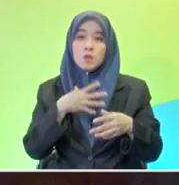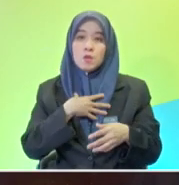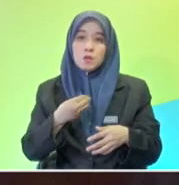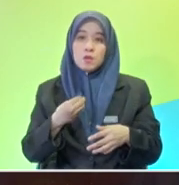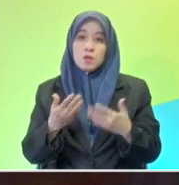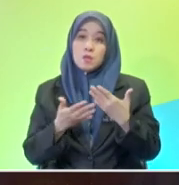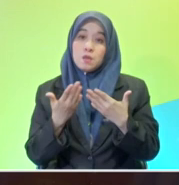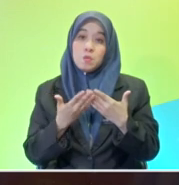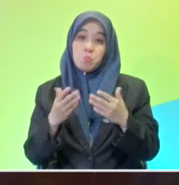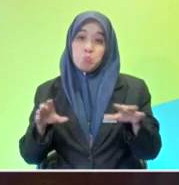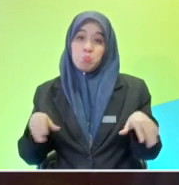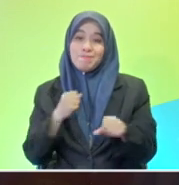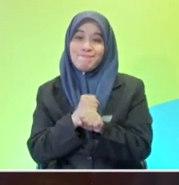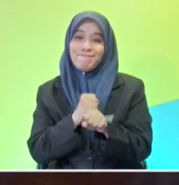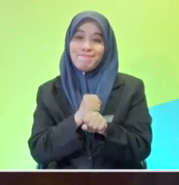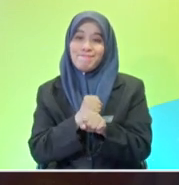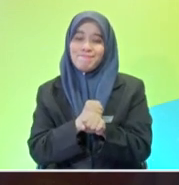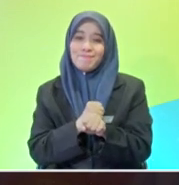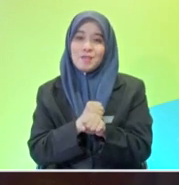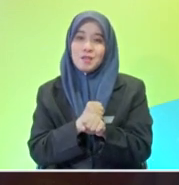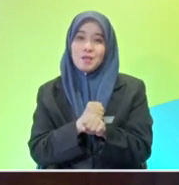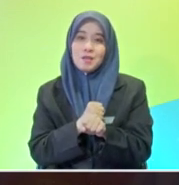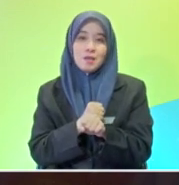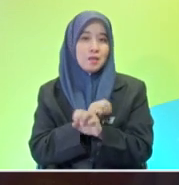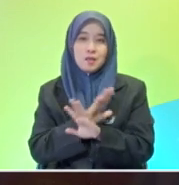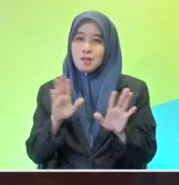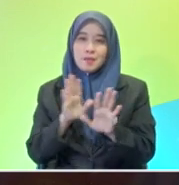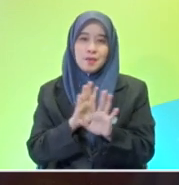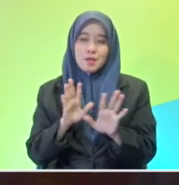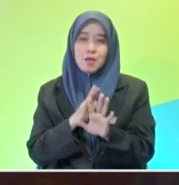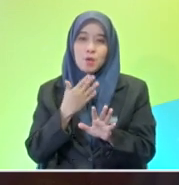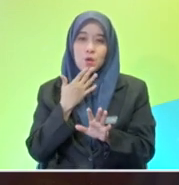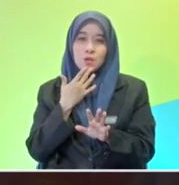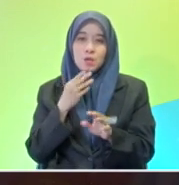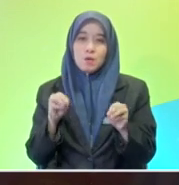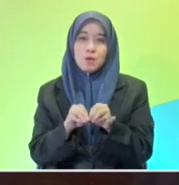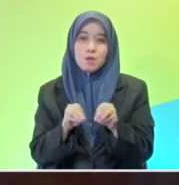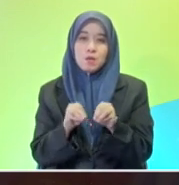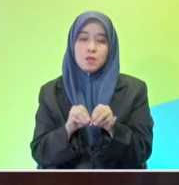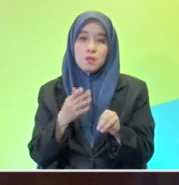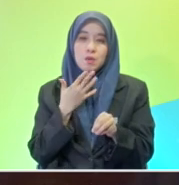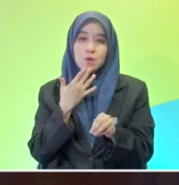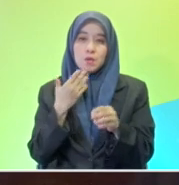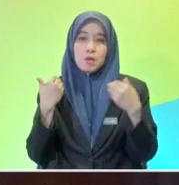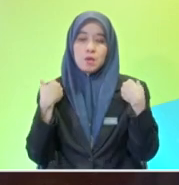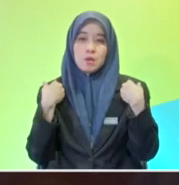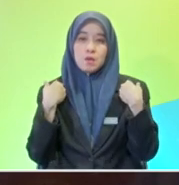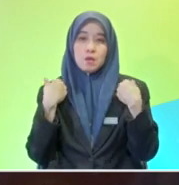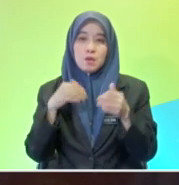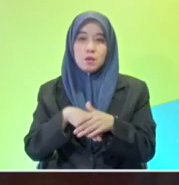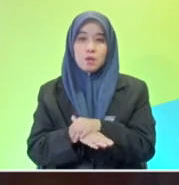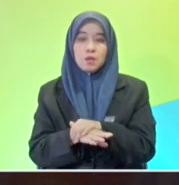kerja warna putih pula Abang k Bil kan tu tak payah warna tu tak pahlah ekan macam-macam warna ada dalam kita punya kotak